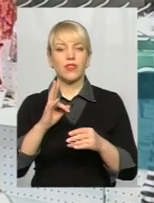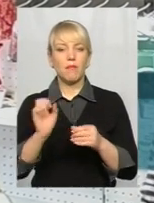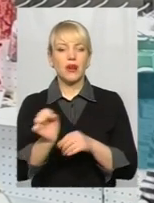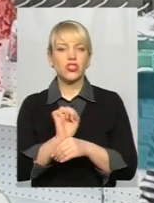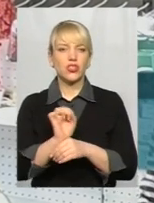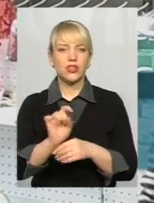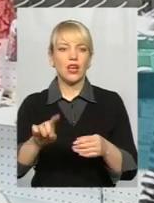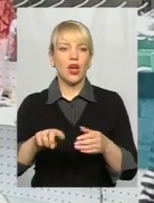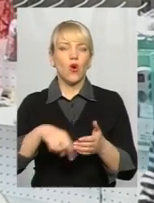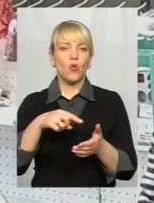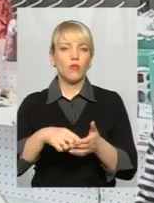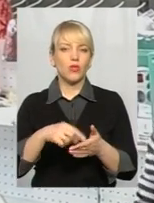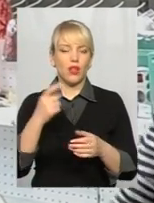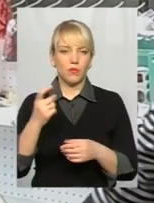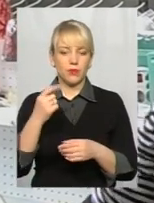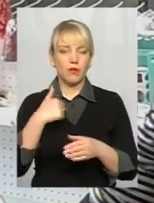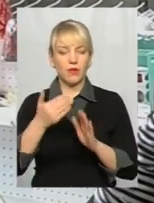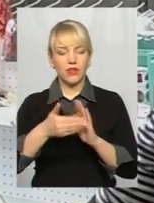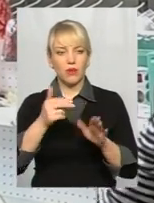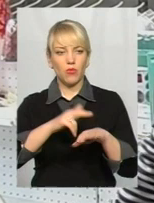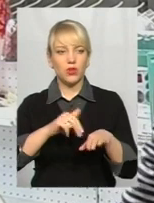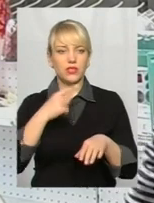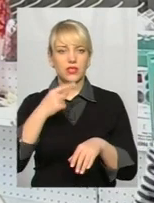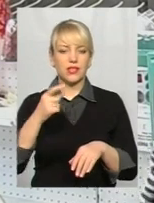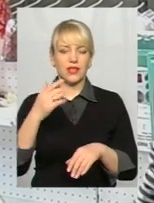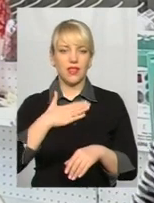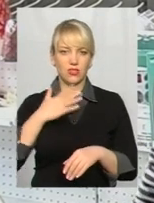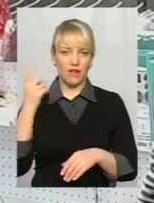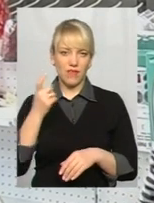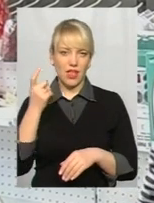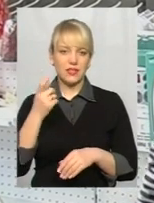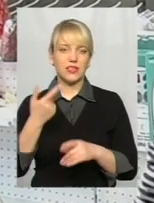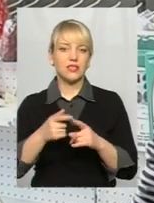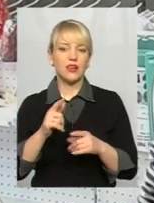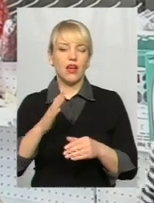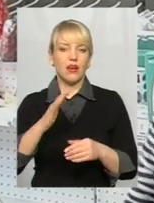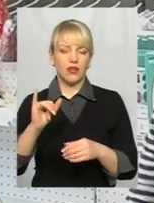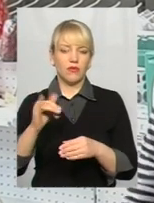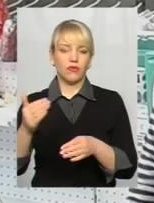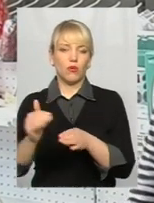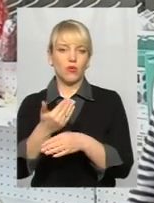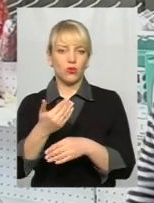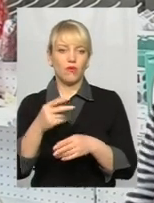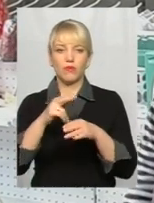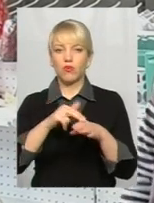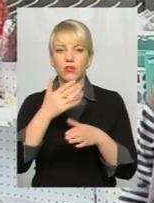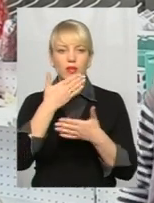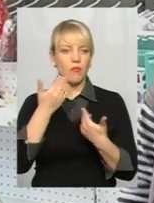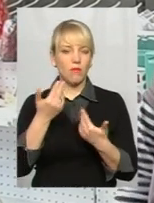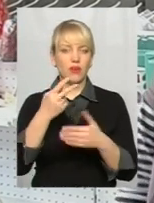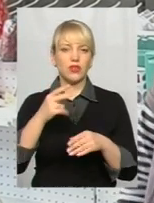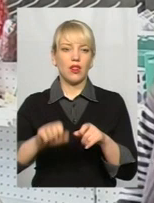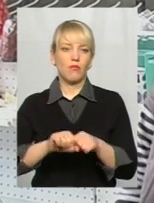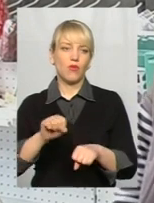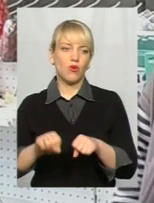Звичайно, ми визвали поліцію про те, щоб сказати, що наша власність, яка є демонтована. Поліція, звичайно, тут не побачує правопорушень, у нас є